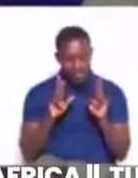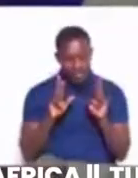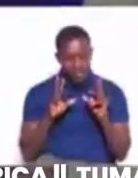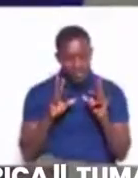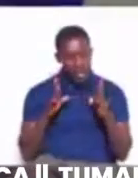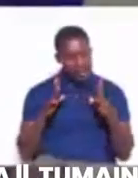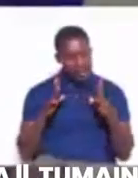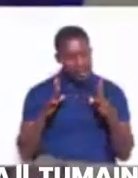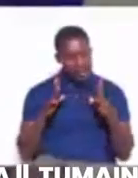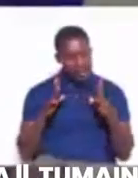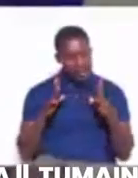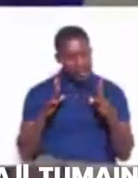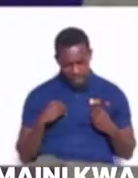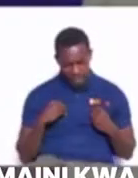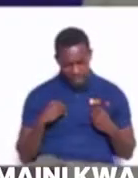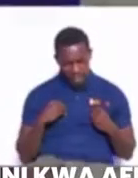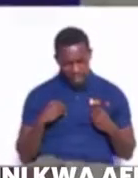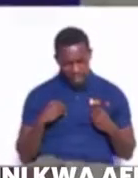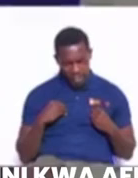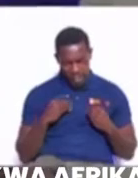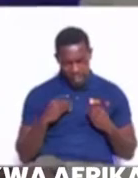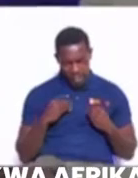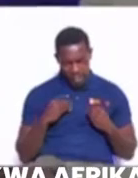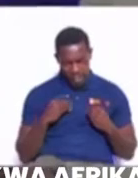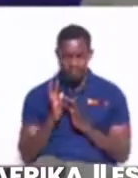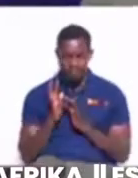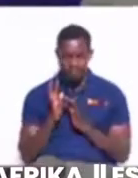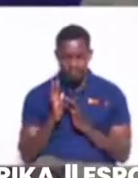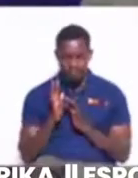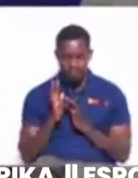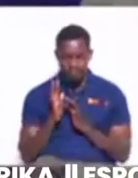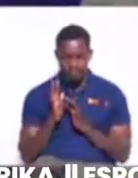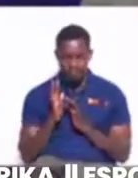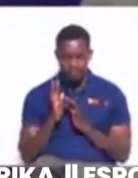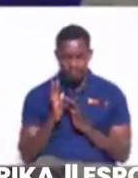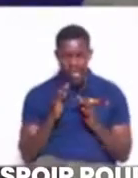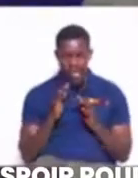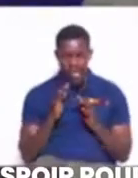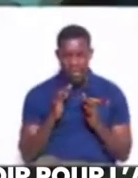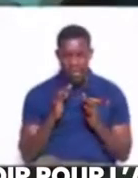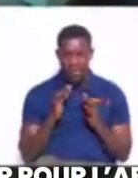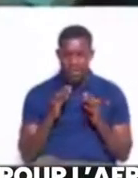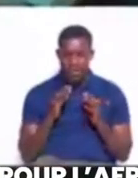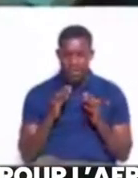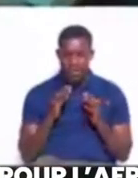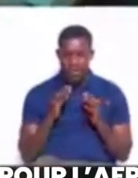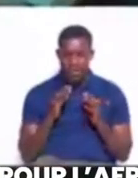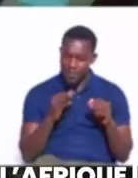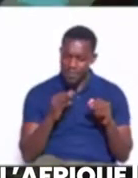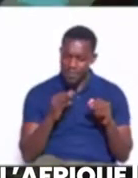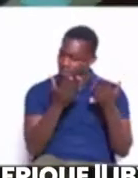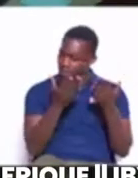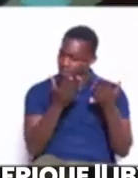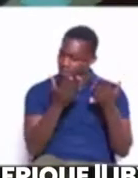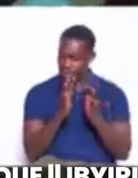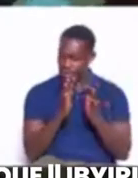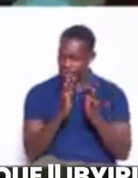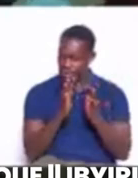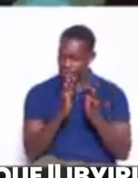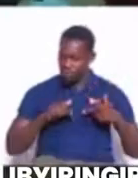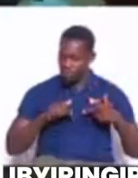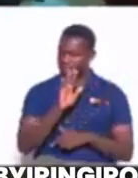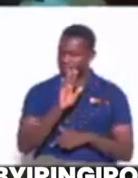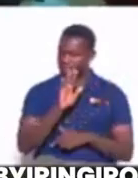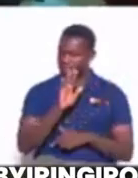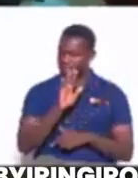unahitaji kufungua maisha yako kabisa. That you're giving your life to him. Na unampa maisha yako. If he impresses you